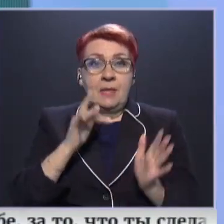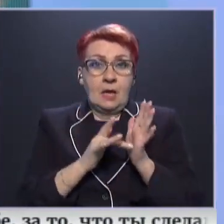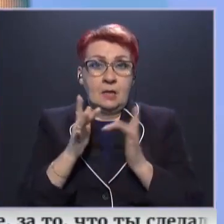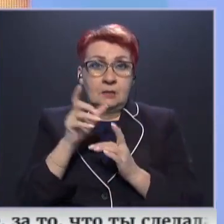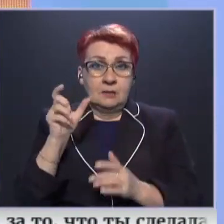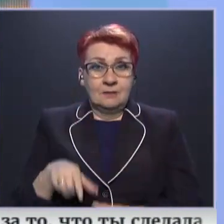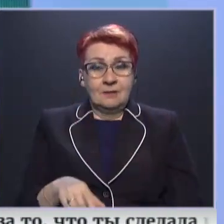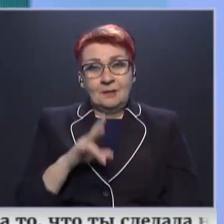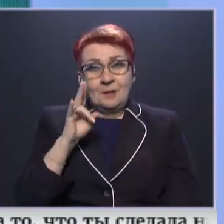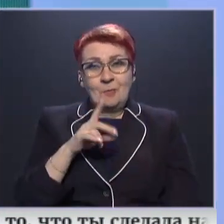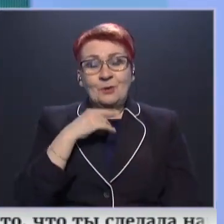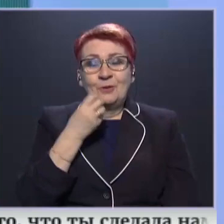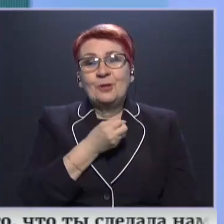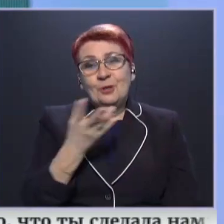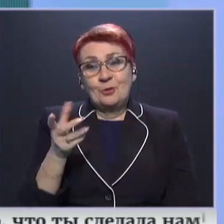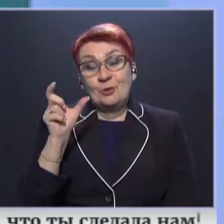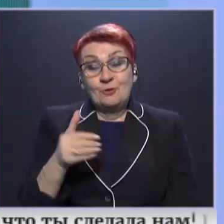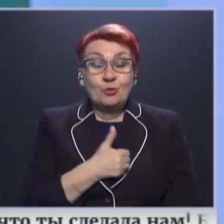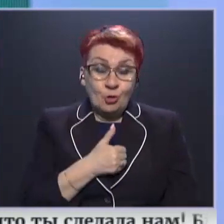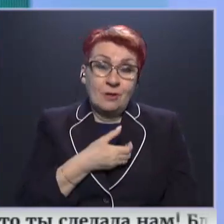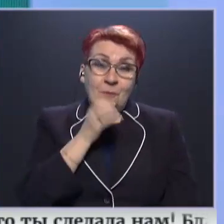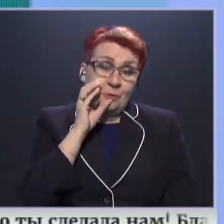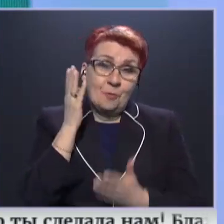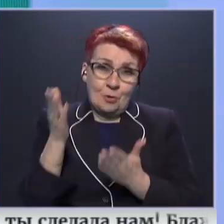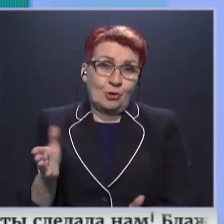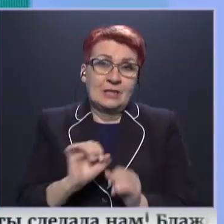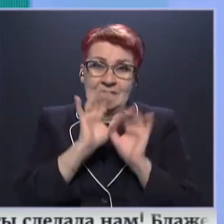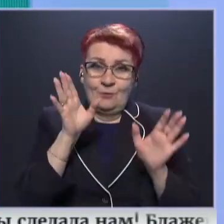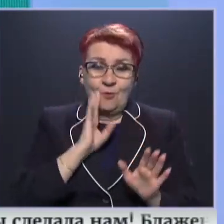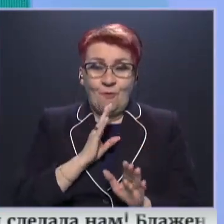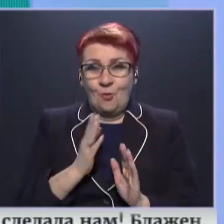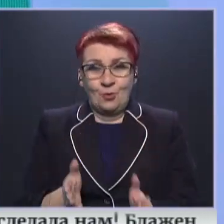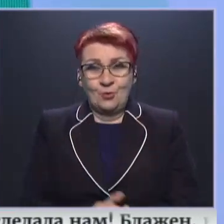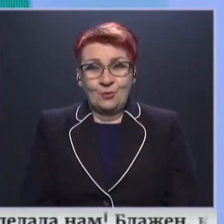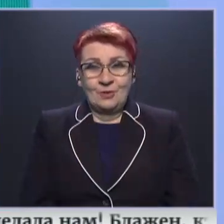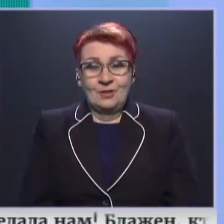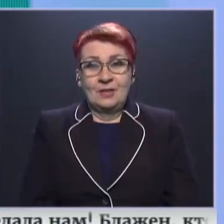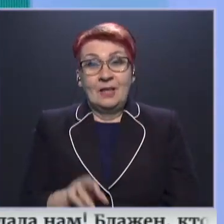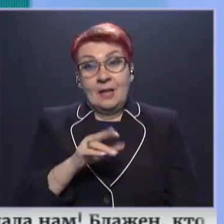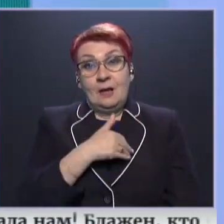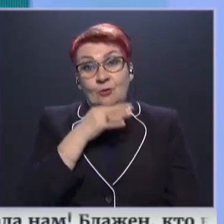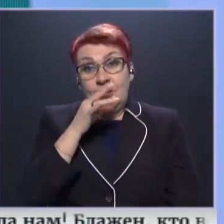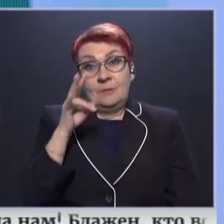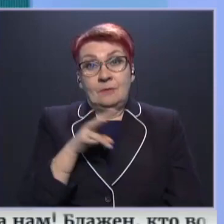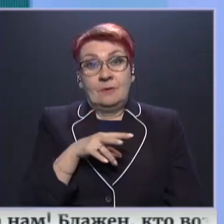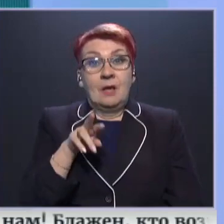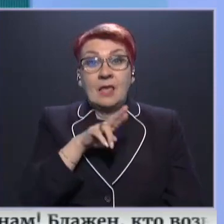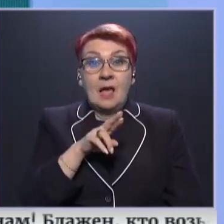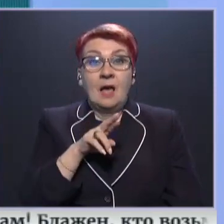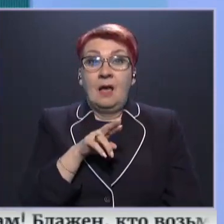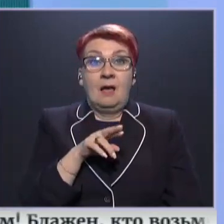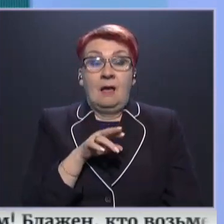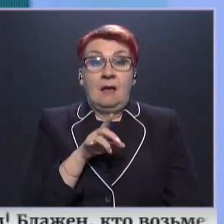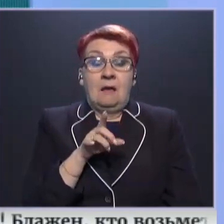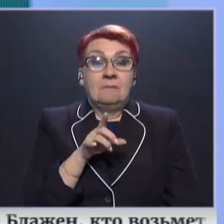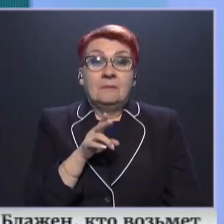тут сколько человек желает, столько ему и нужно. Я могу сказать, например, про себя, что я вообще почти не пользуюсь святой